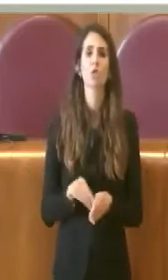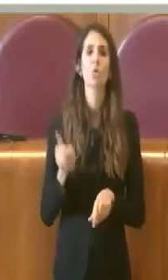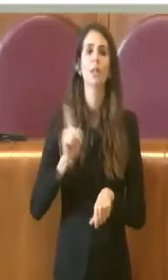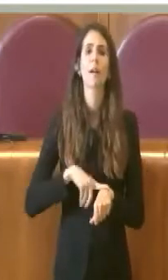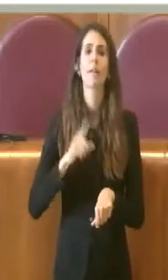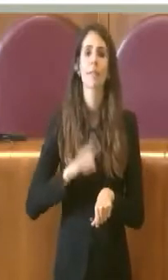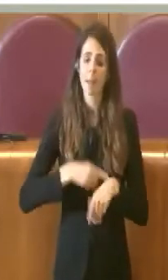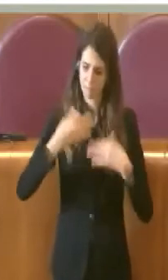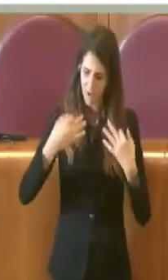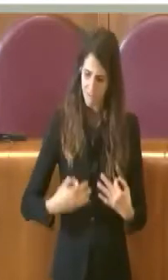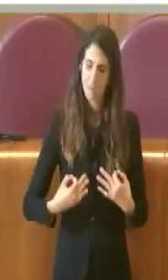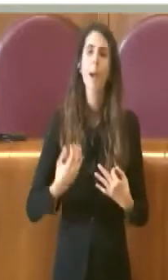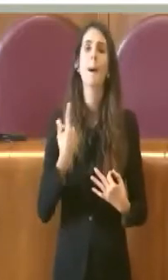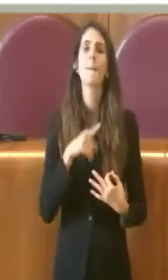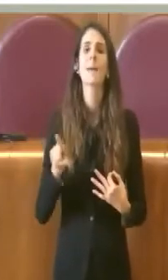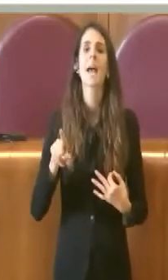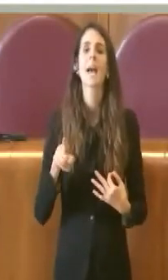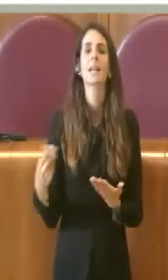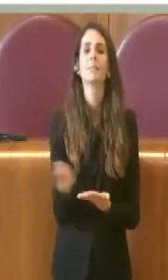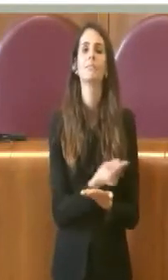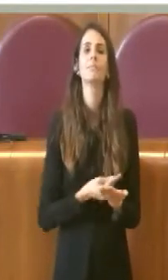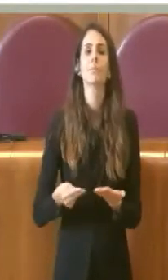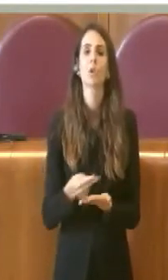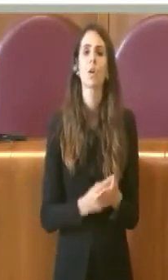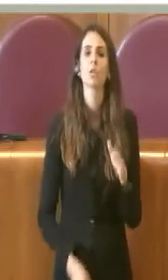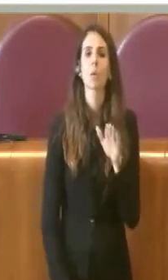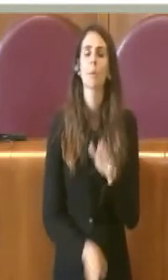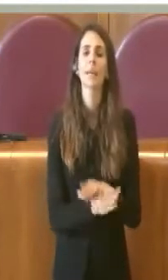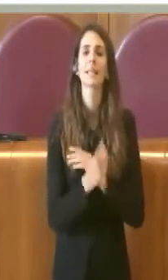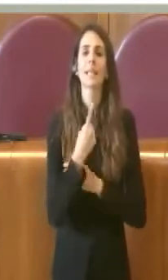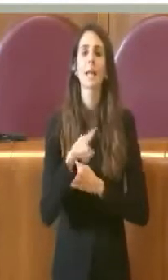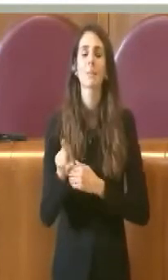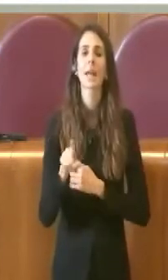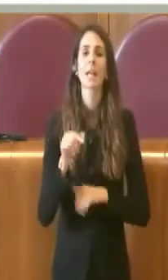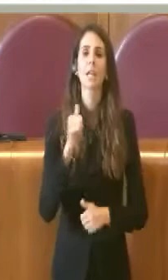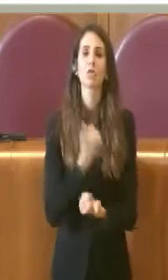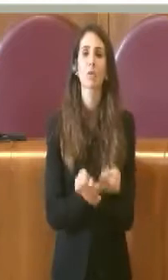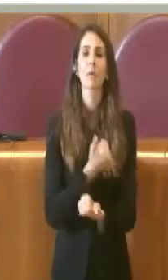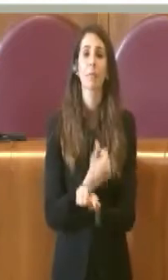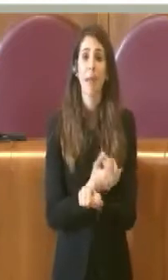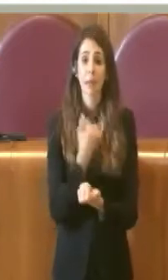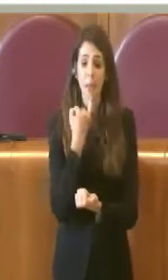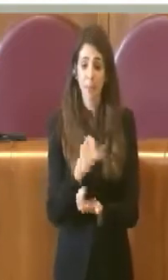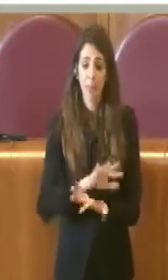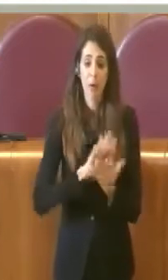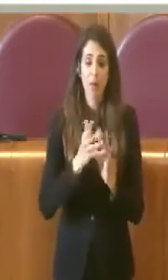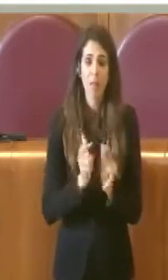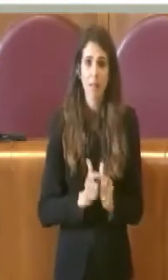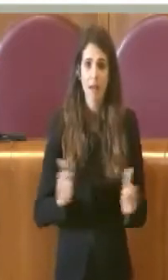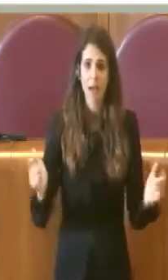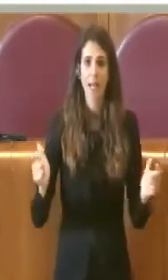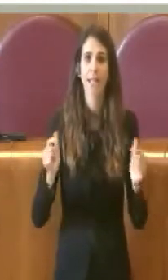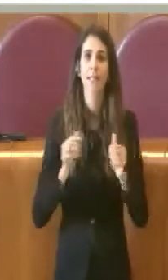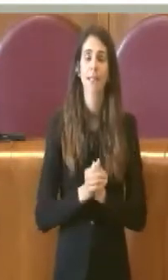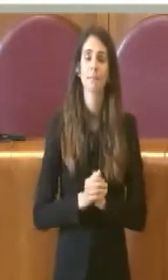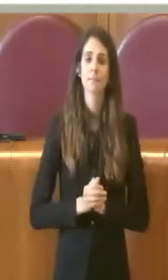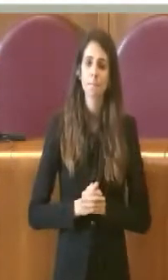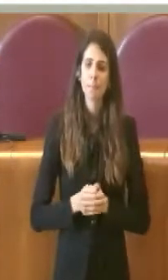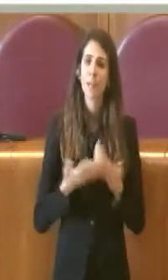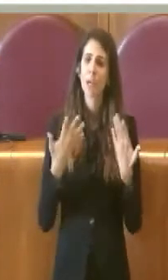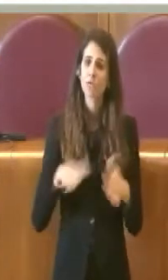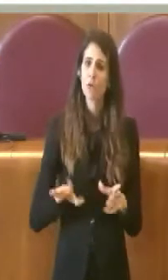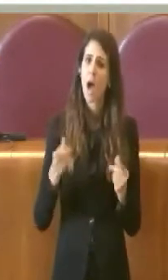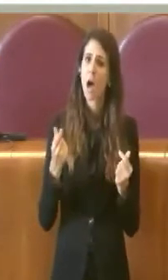per l'attivazione di processi finalizzati alla realizzazione e ampliamento dei cimiteri minori. Si stanno facendo diversi